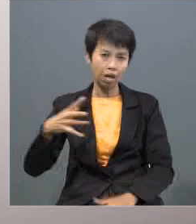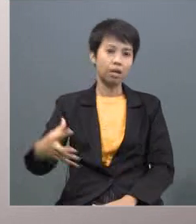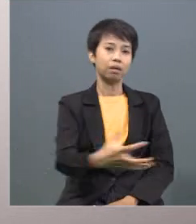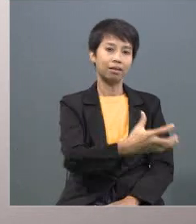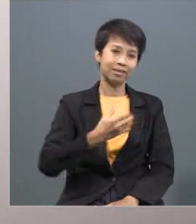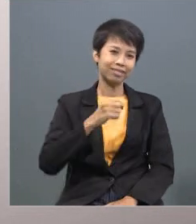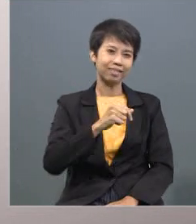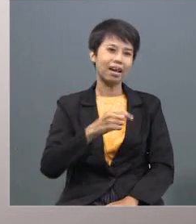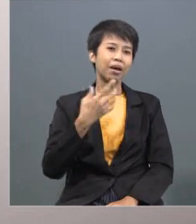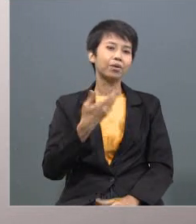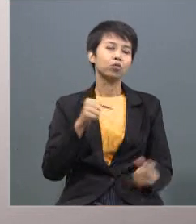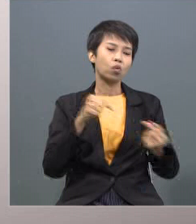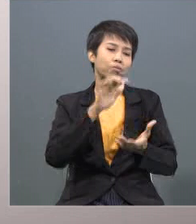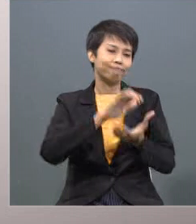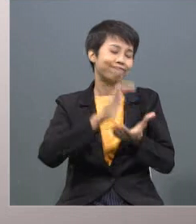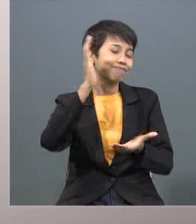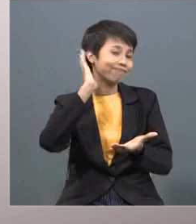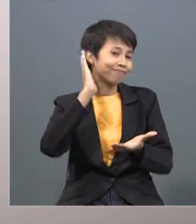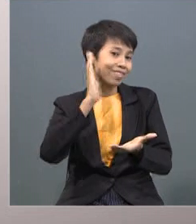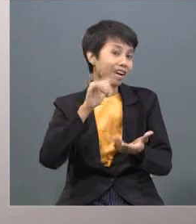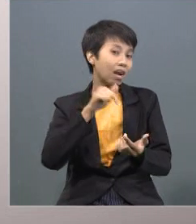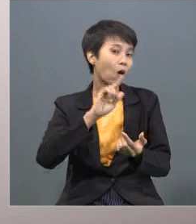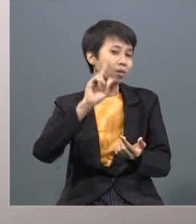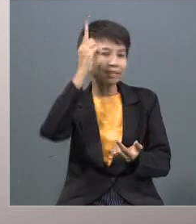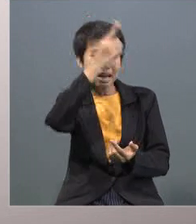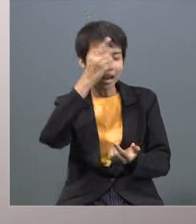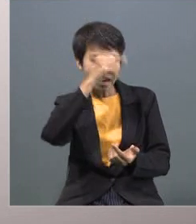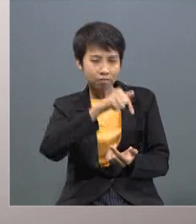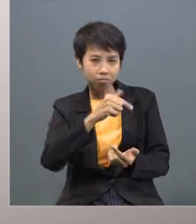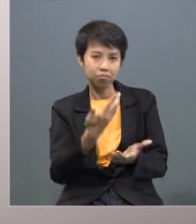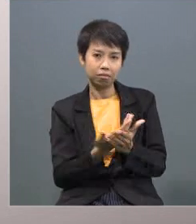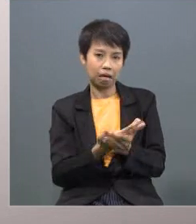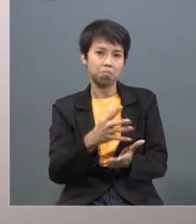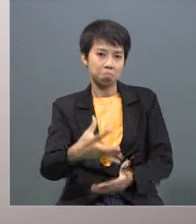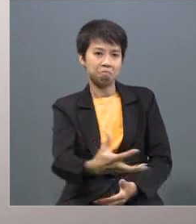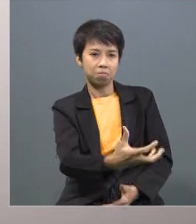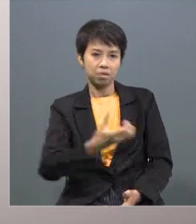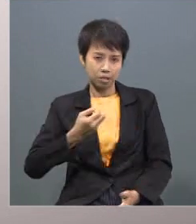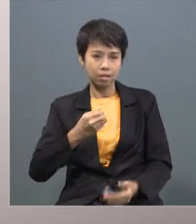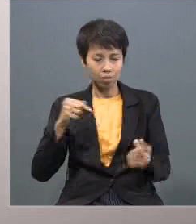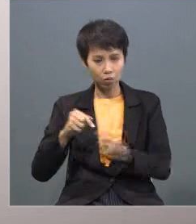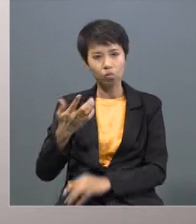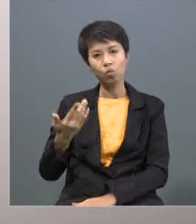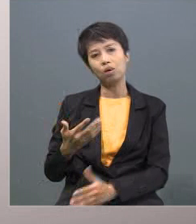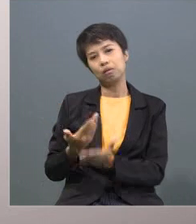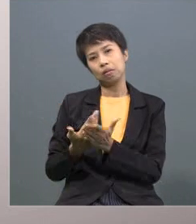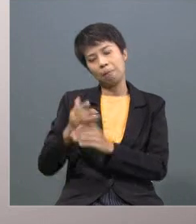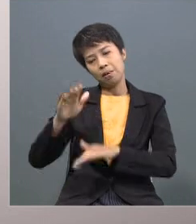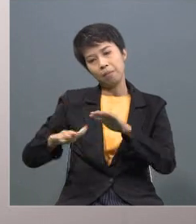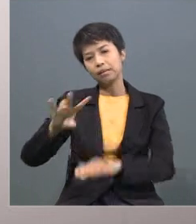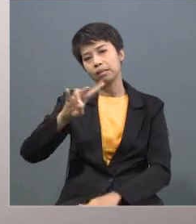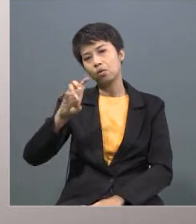ดาราสาวแยมทมนพันกว่า 600ล้านบาทและบอสตานะอดีตประธานสโมสรฟุตบอลเกือบ 700ล้าน